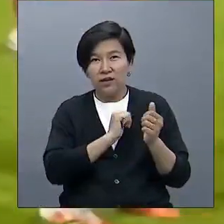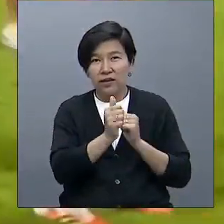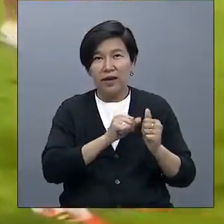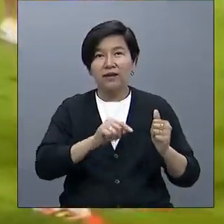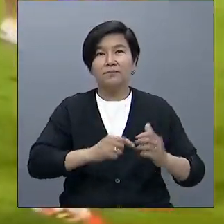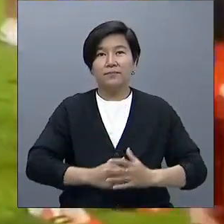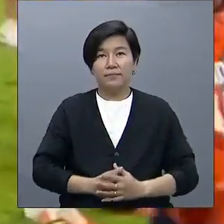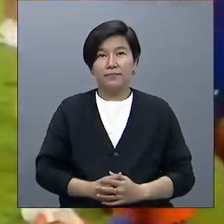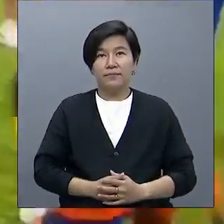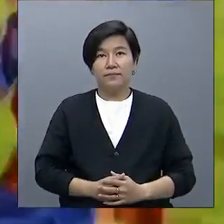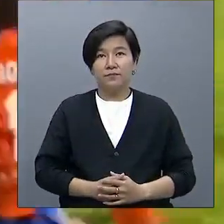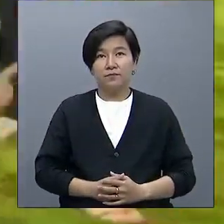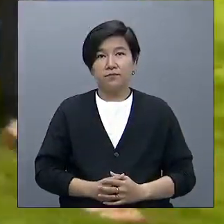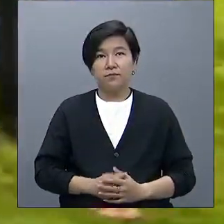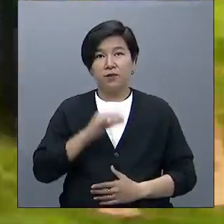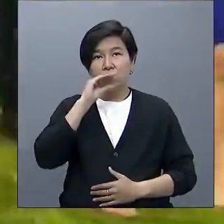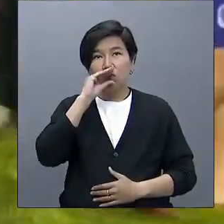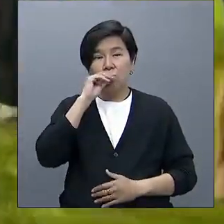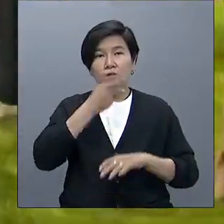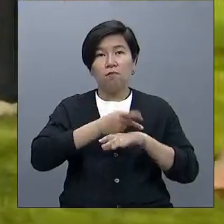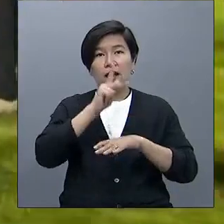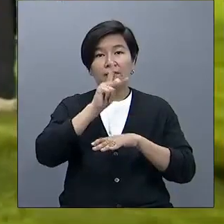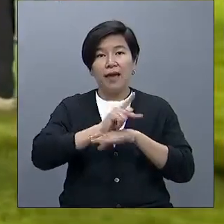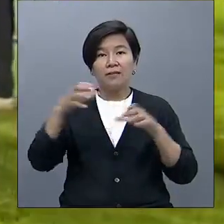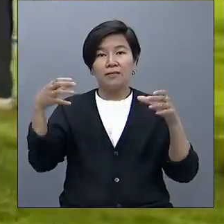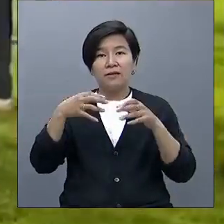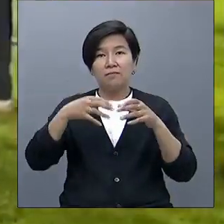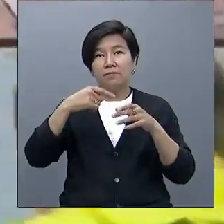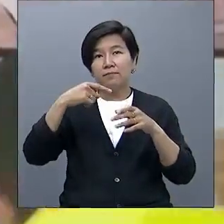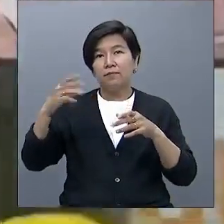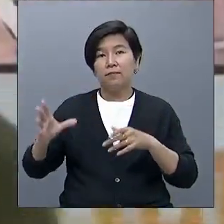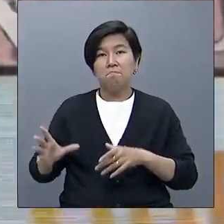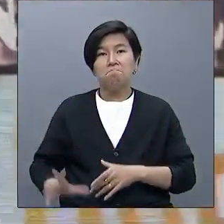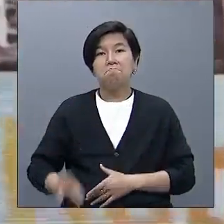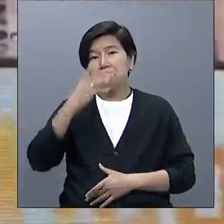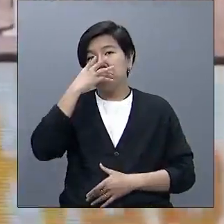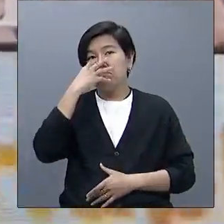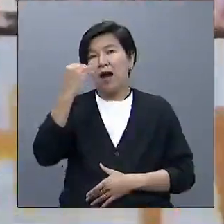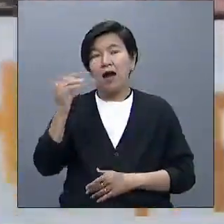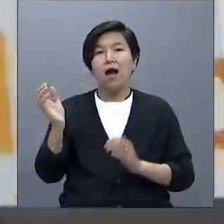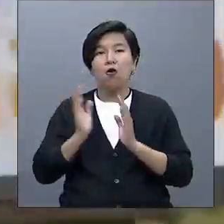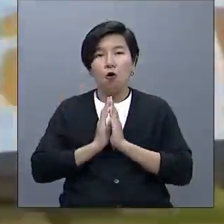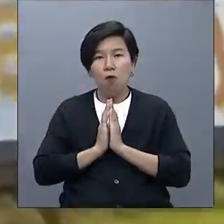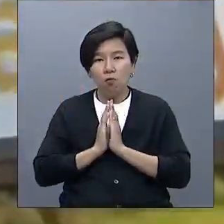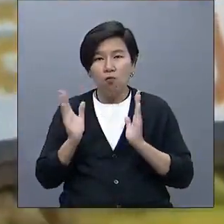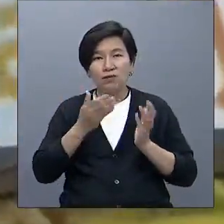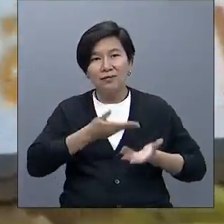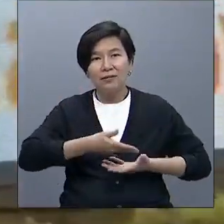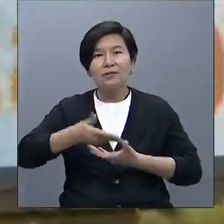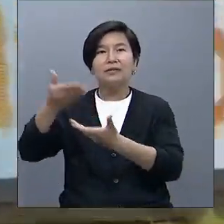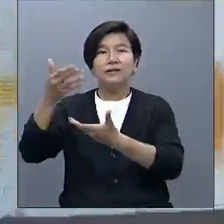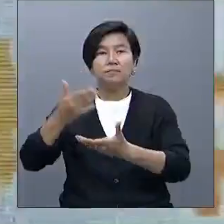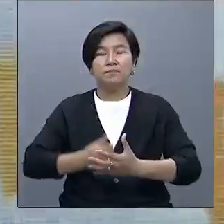ก็ยังพูดถึงประธานสโมสรเลสเตอร์ซิตี้ด้วยนะคะโดยขอบคุณคุณอัยวัฒน์ศรีวัฒนประภา